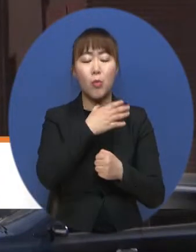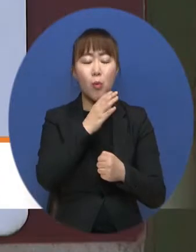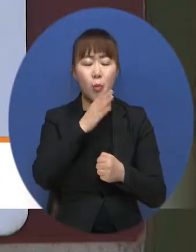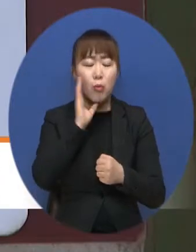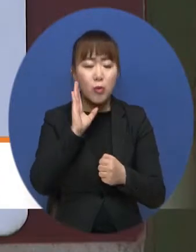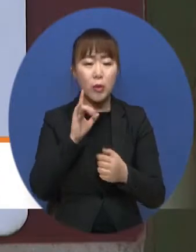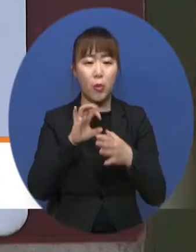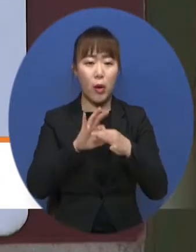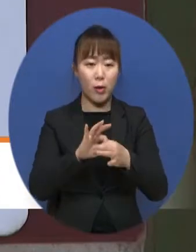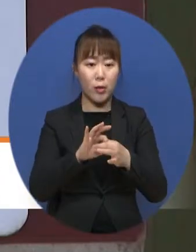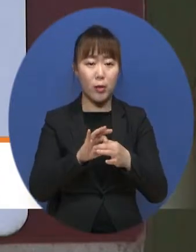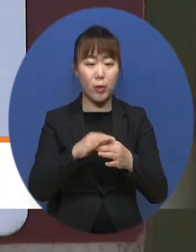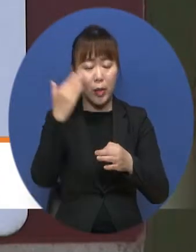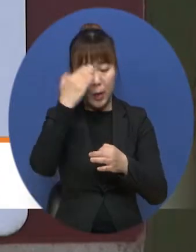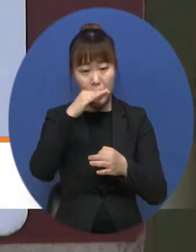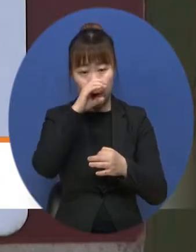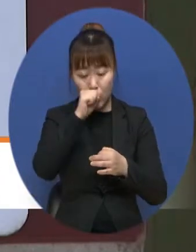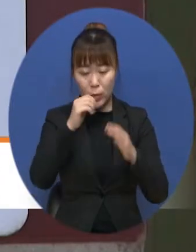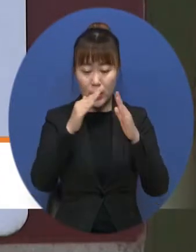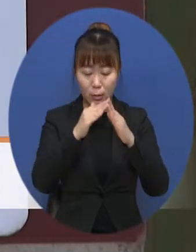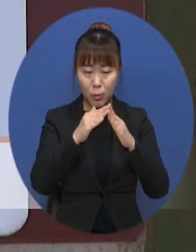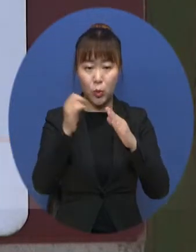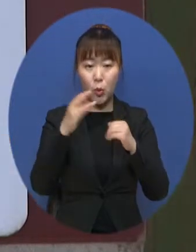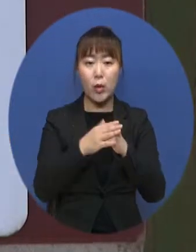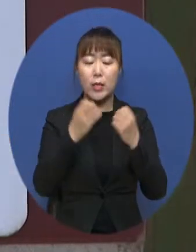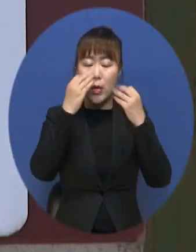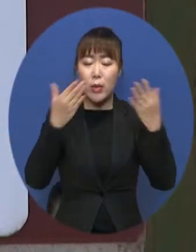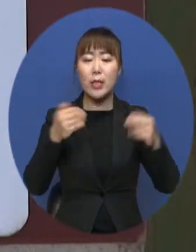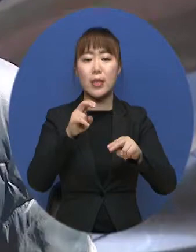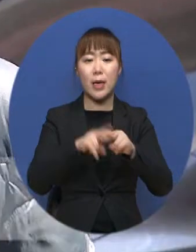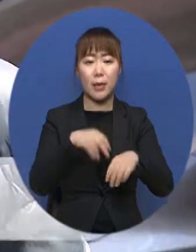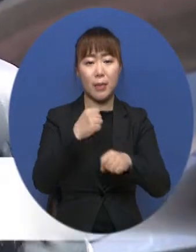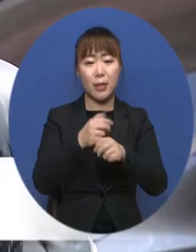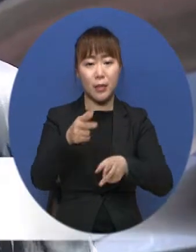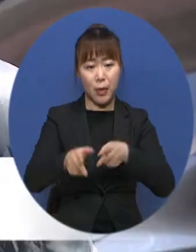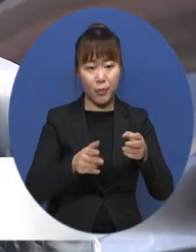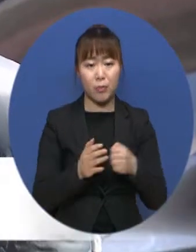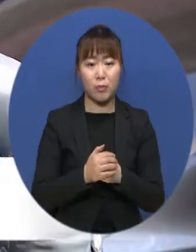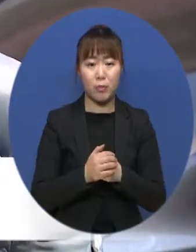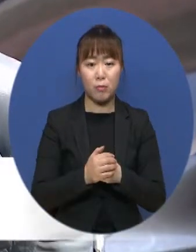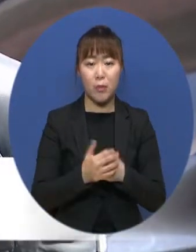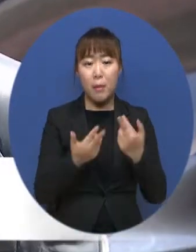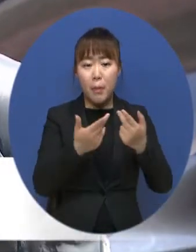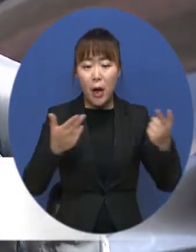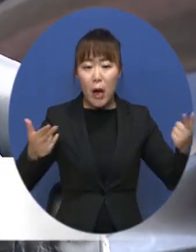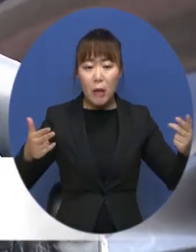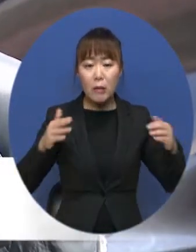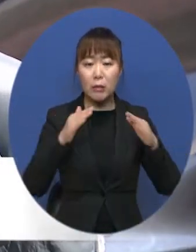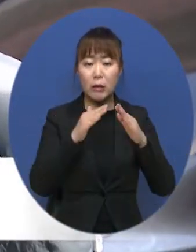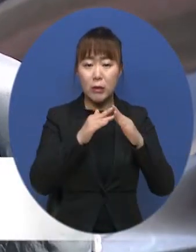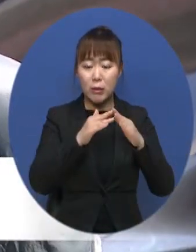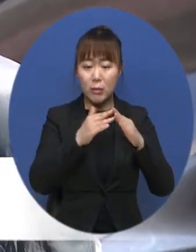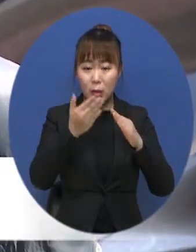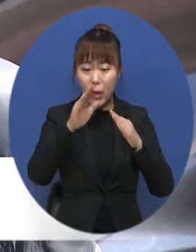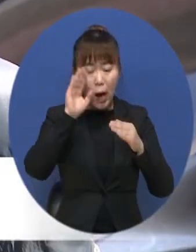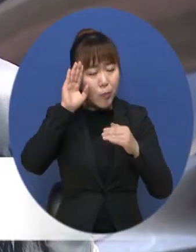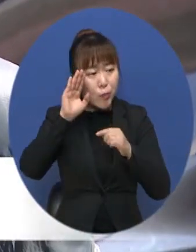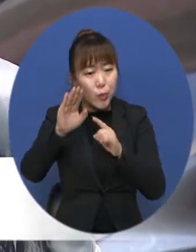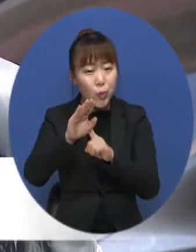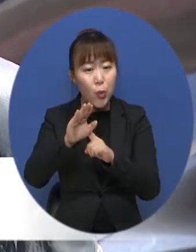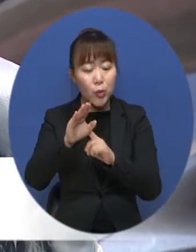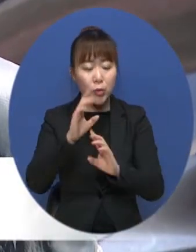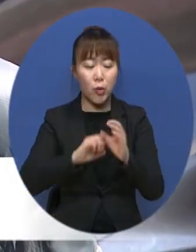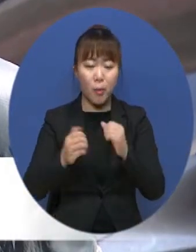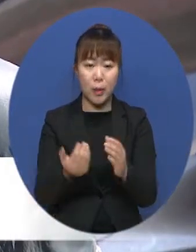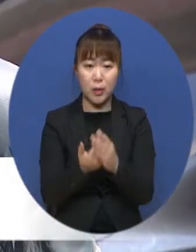주거 환경을 조성하고 새로운 일자리를 만드는 사업입니다. 빈촌에 지나지 않는데 앞으로 이제